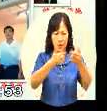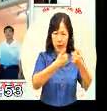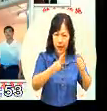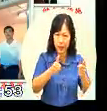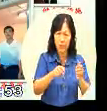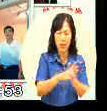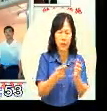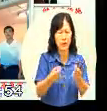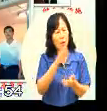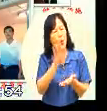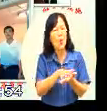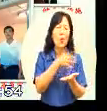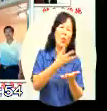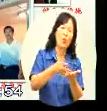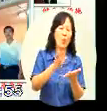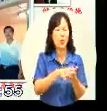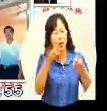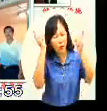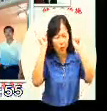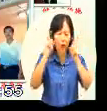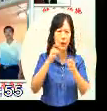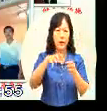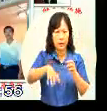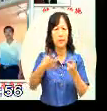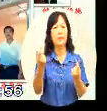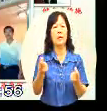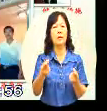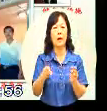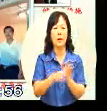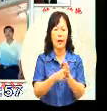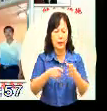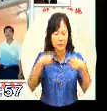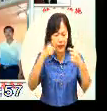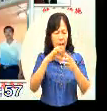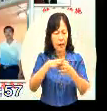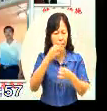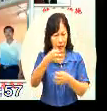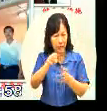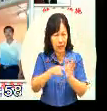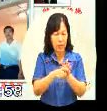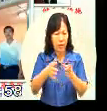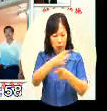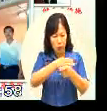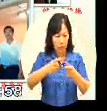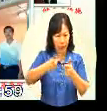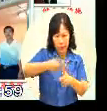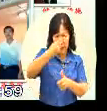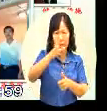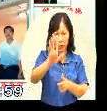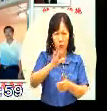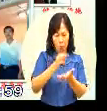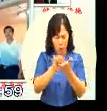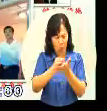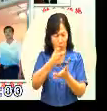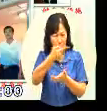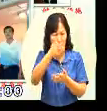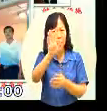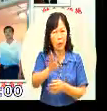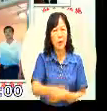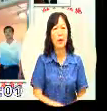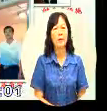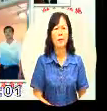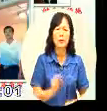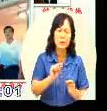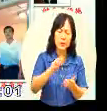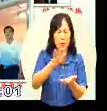当作休闲度假中心了、啊，造成金长门预算呢、啊、居全国之冠。什么叫做休闲度